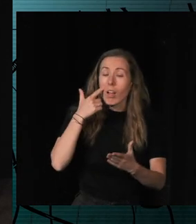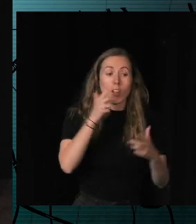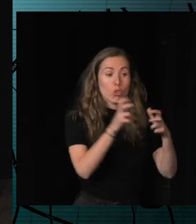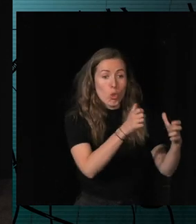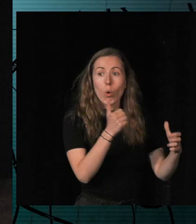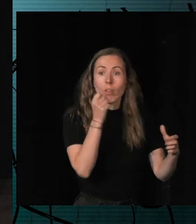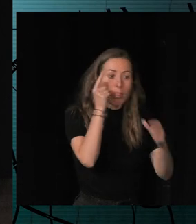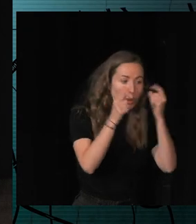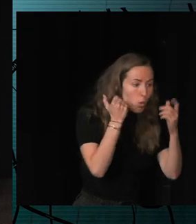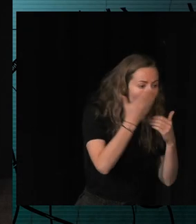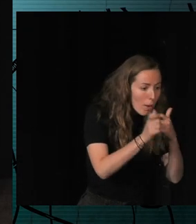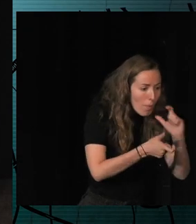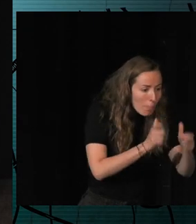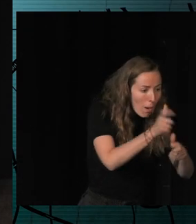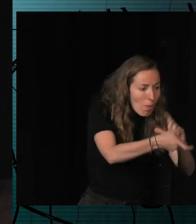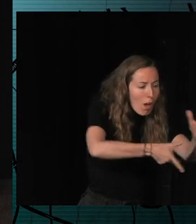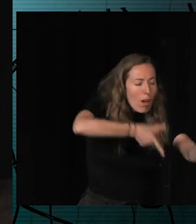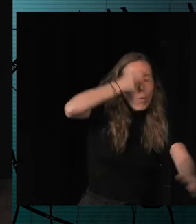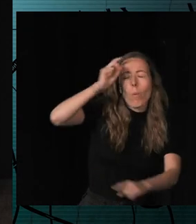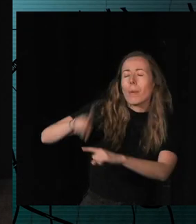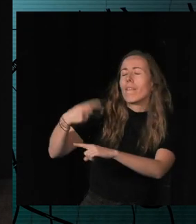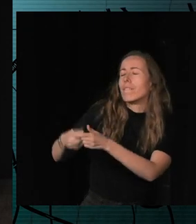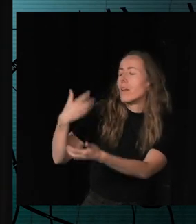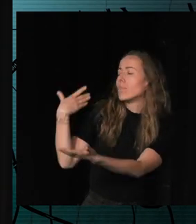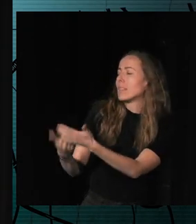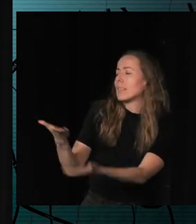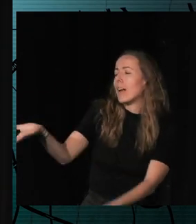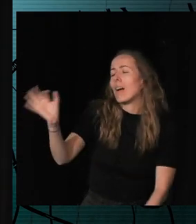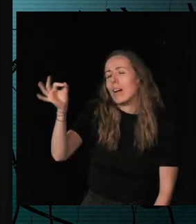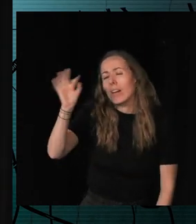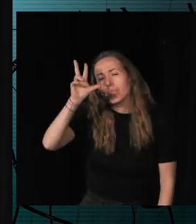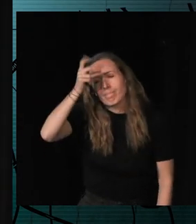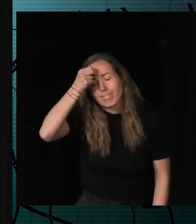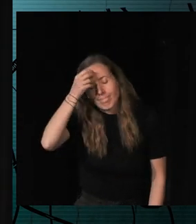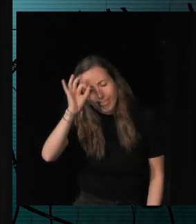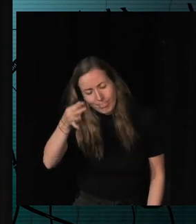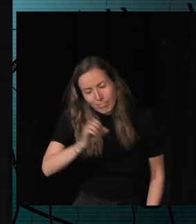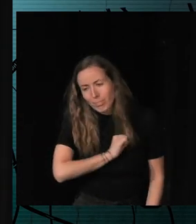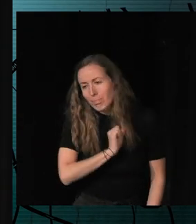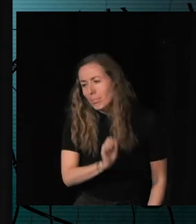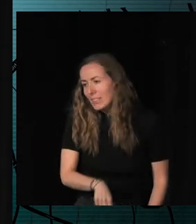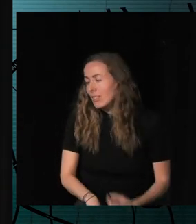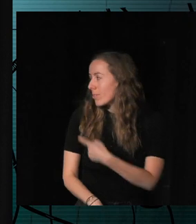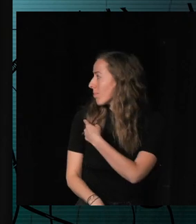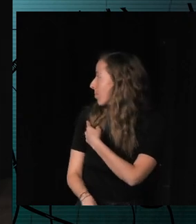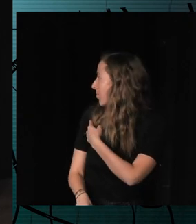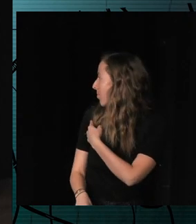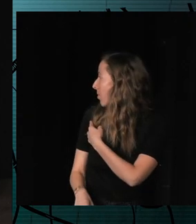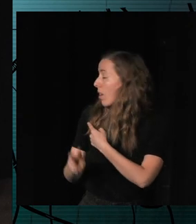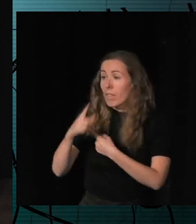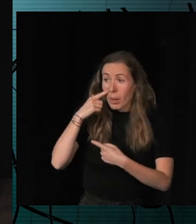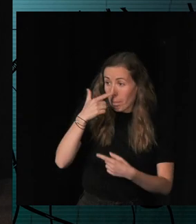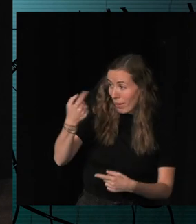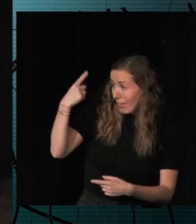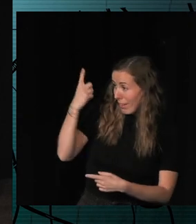mais on comprend en tout cas ce qu'il a voulu faire et où il a voulu aller un peu mieux euh si on m'avait demandé mon avis moi je sais comment j'aurais fini le film si ça vous